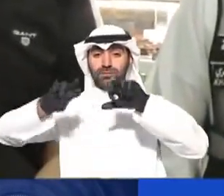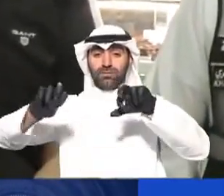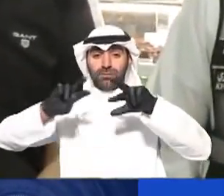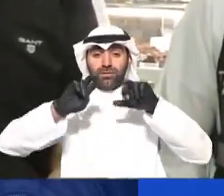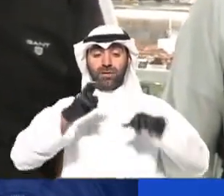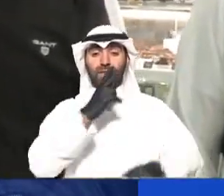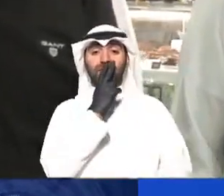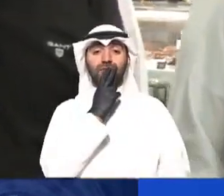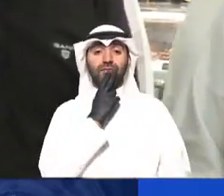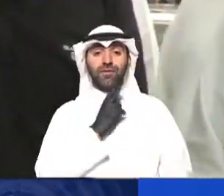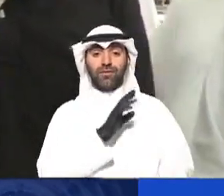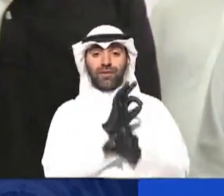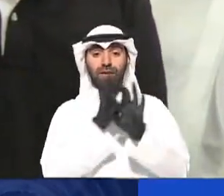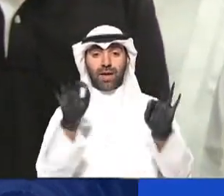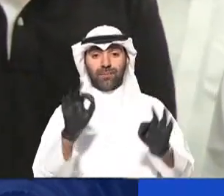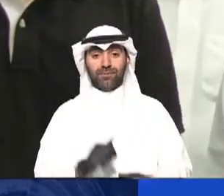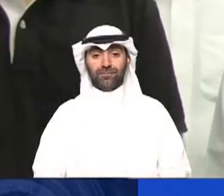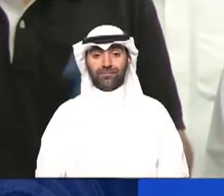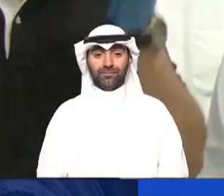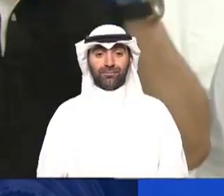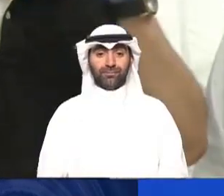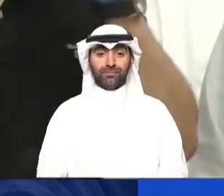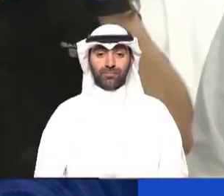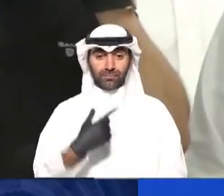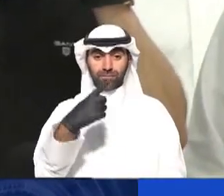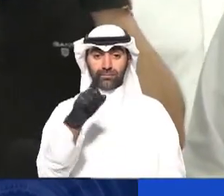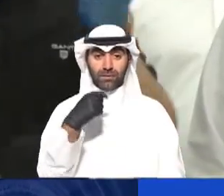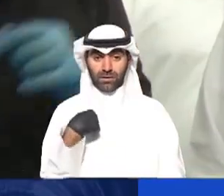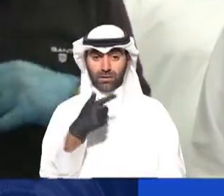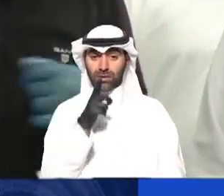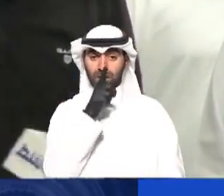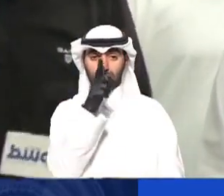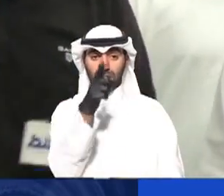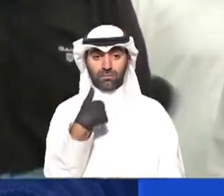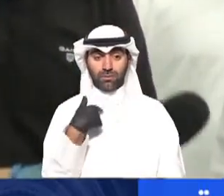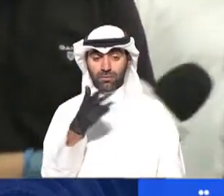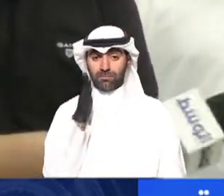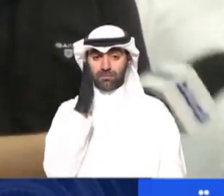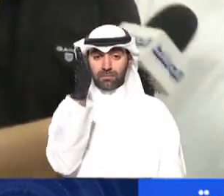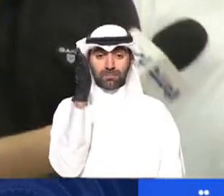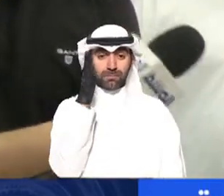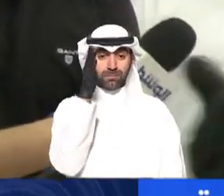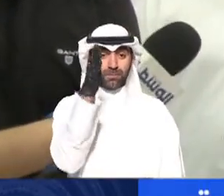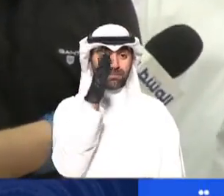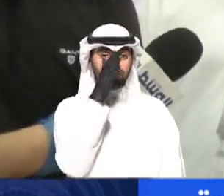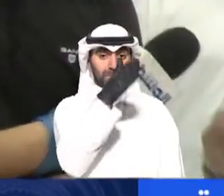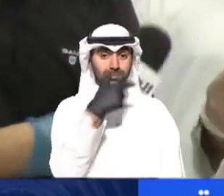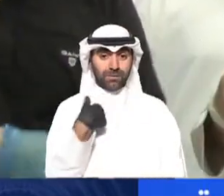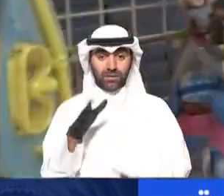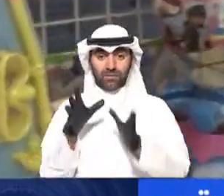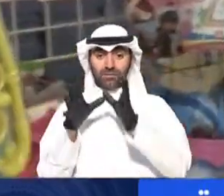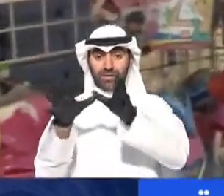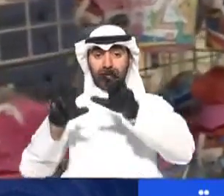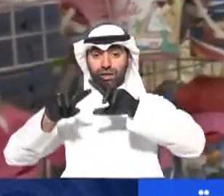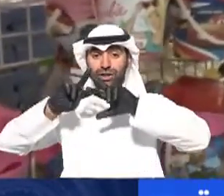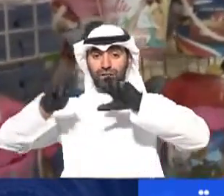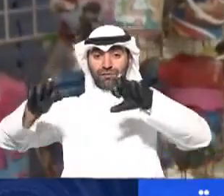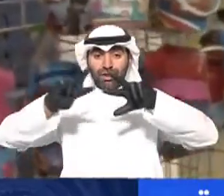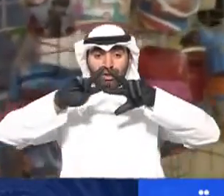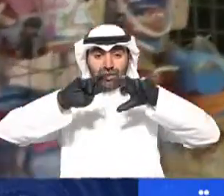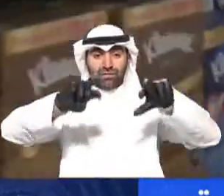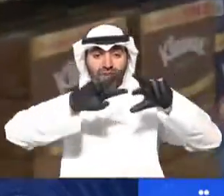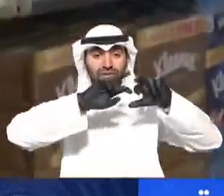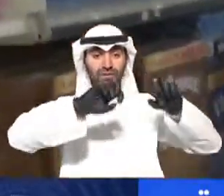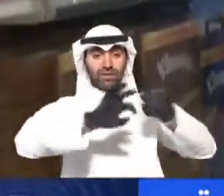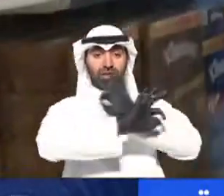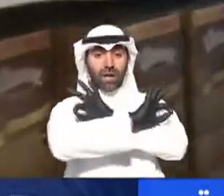سواء اليوم أو في الفترات السابقة، أيضا معالي الوزير قاعد يقوم بجولات في أماكن أخرى. هدفنا